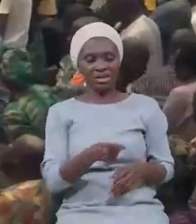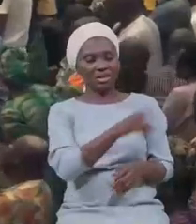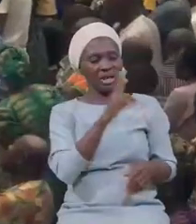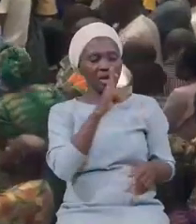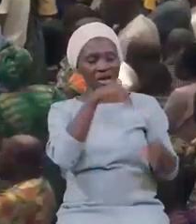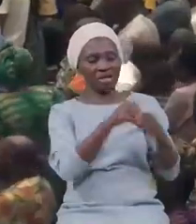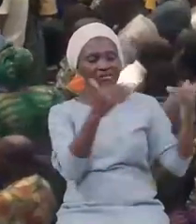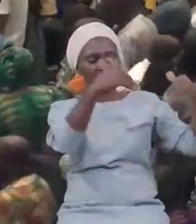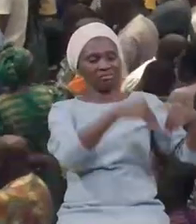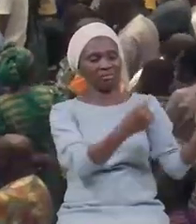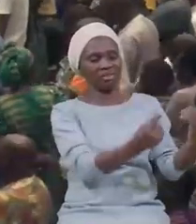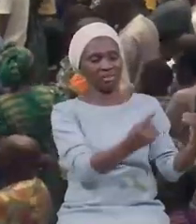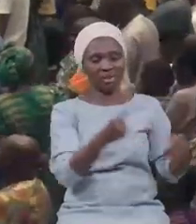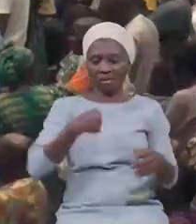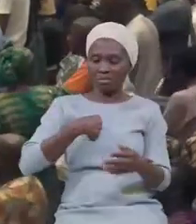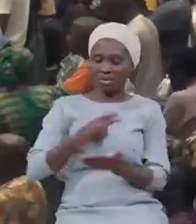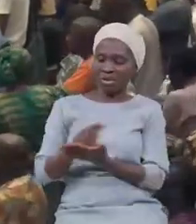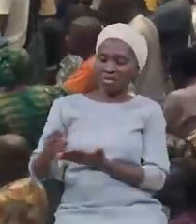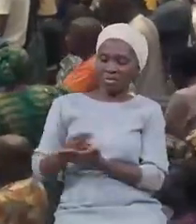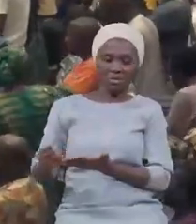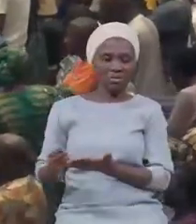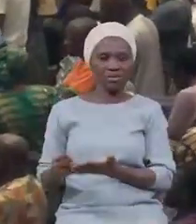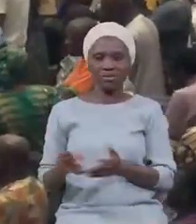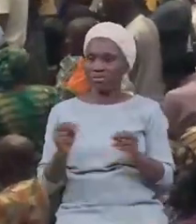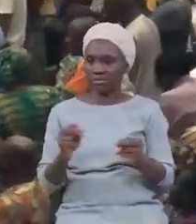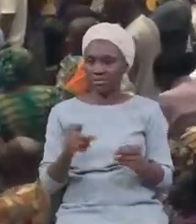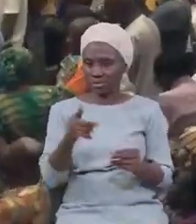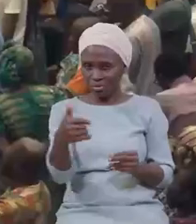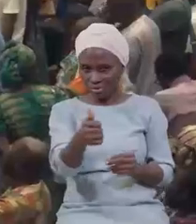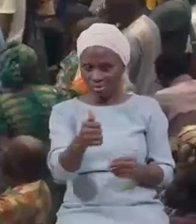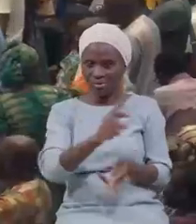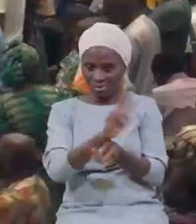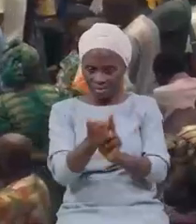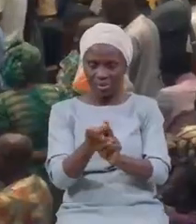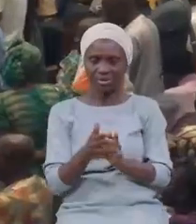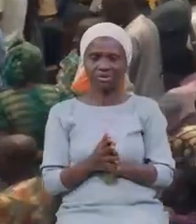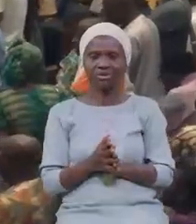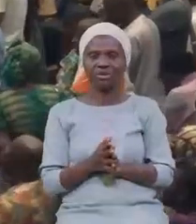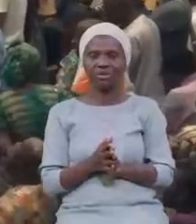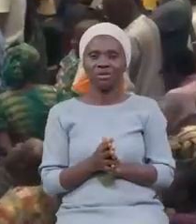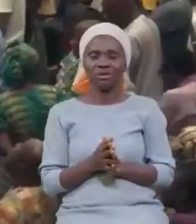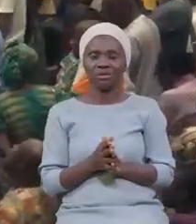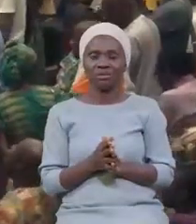sont en bas, dans la vallée du péché. Repens-toi.